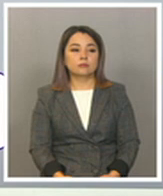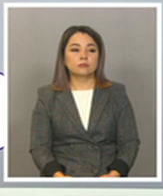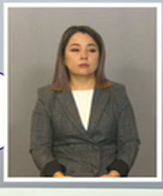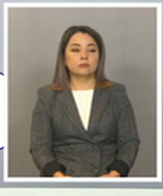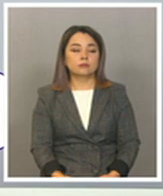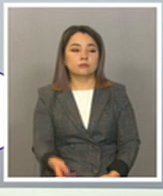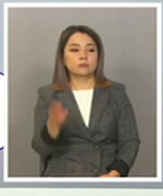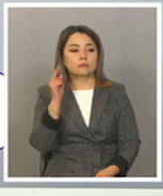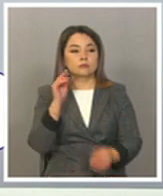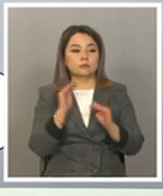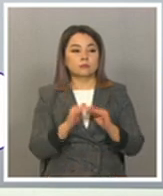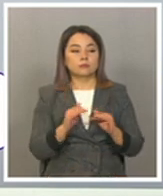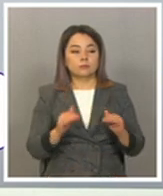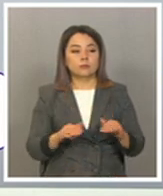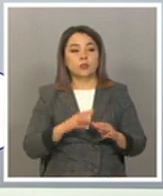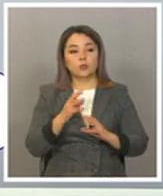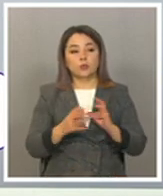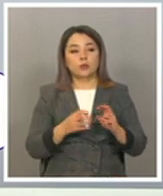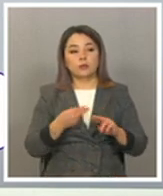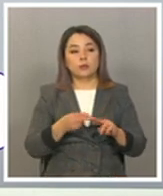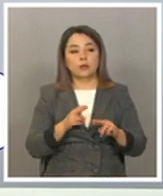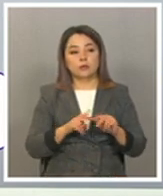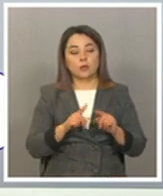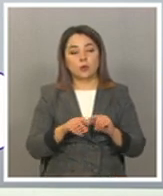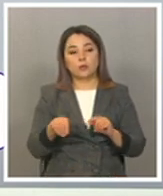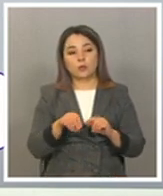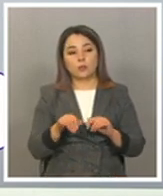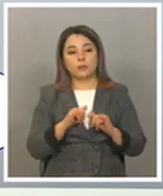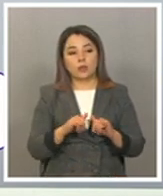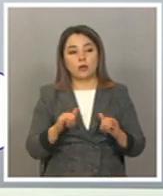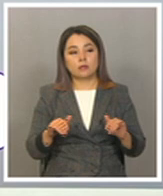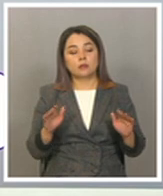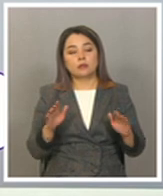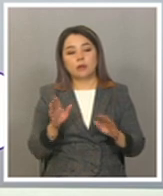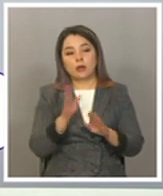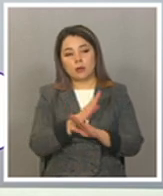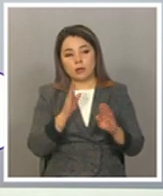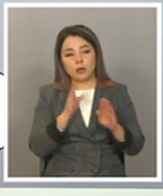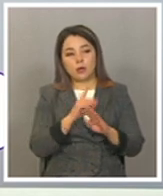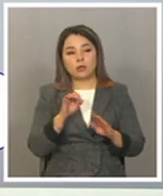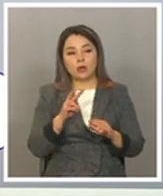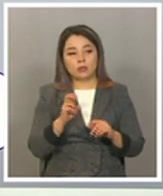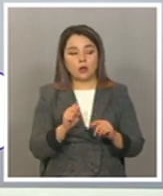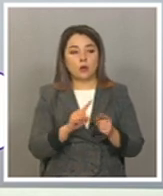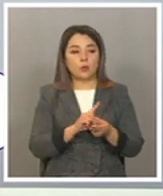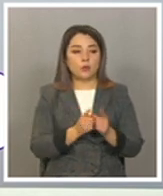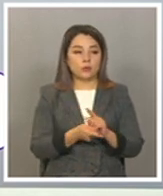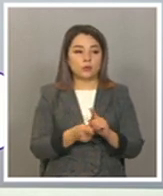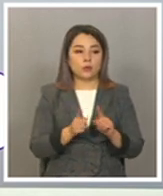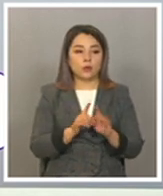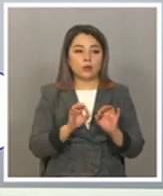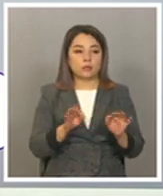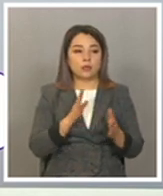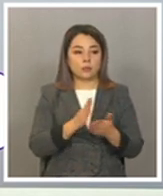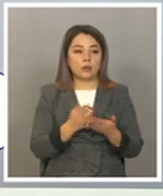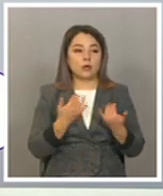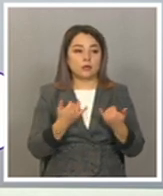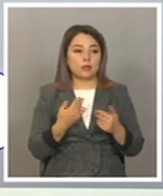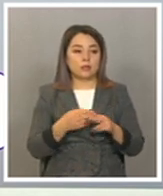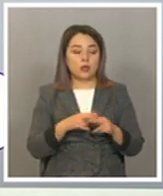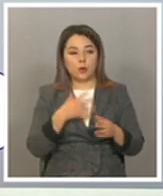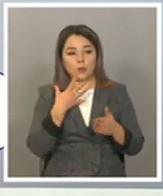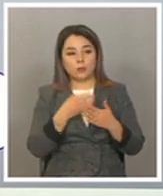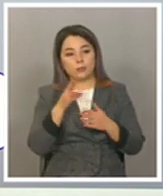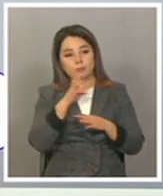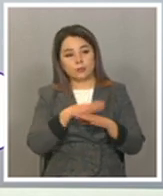Оқушылар, біз дүниежүзілік карта бойынша топырақтың таралуына, табиғат зоналарының өзгеруіне қысқаша сипаттама беріп өттік. Ал енді өз